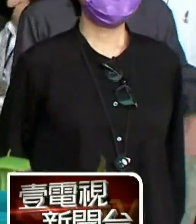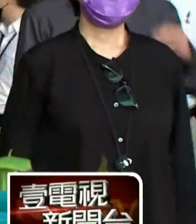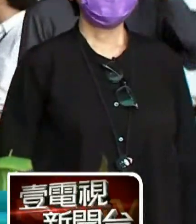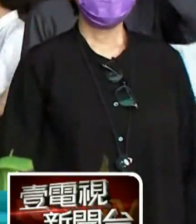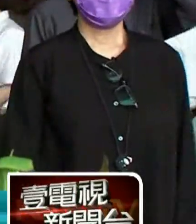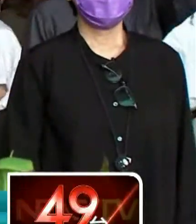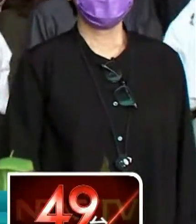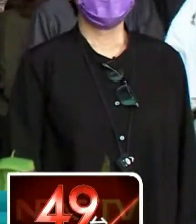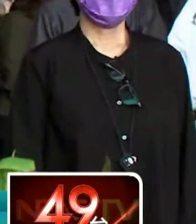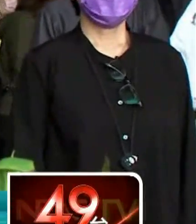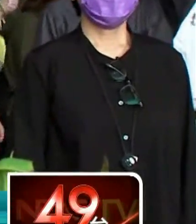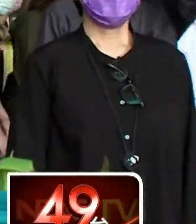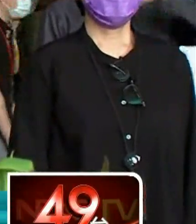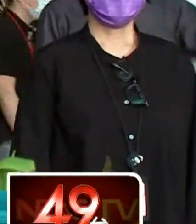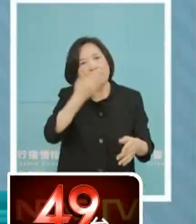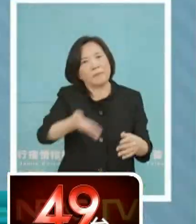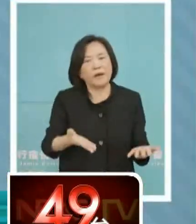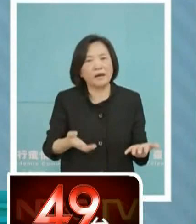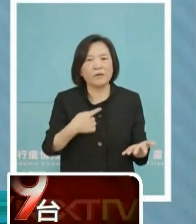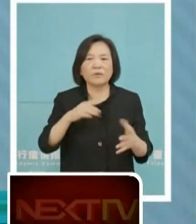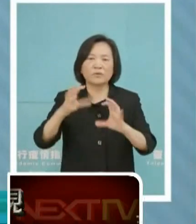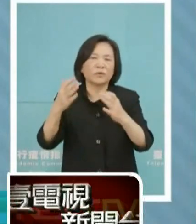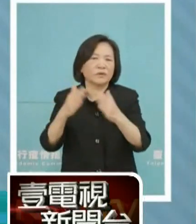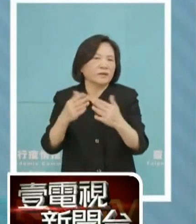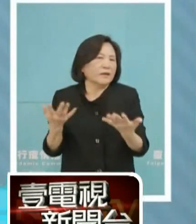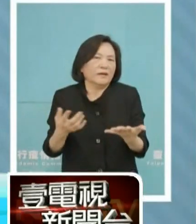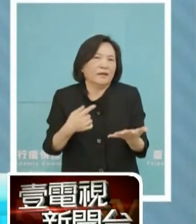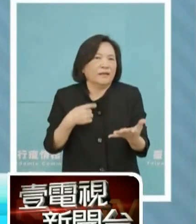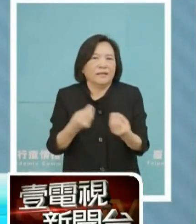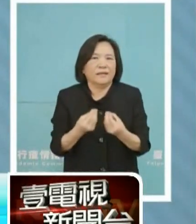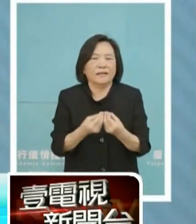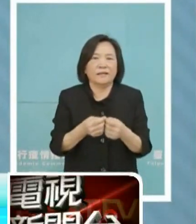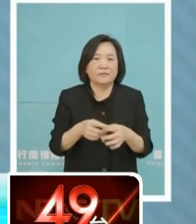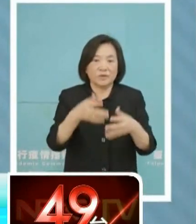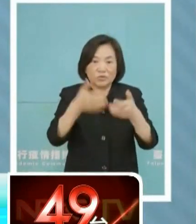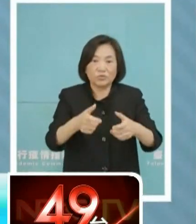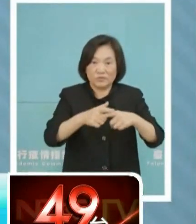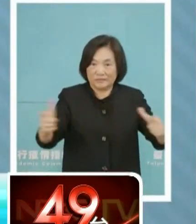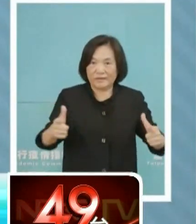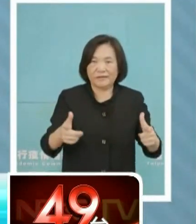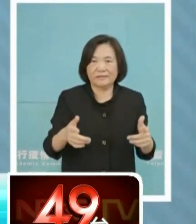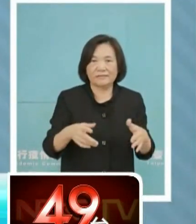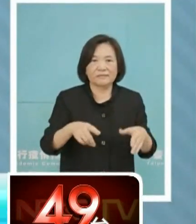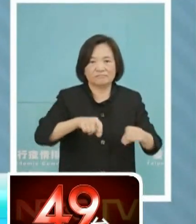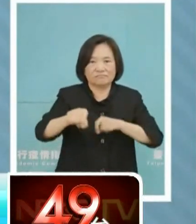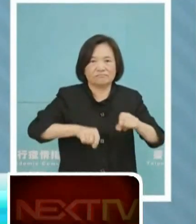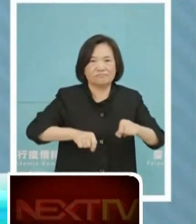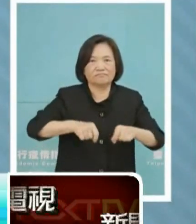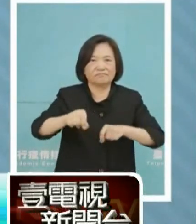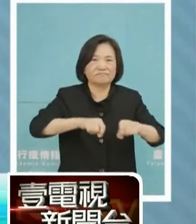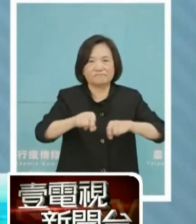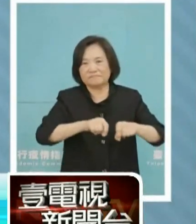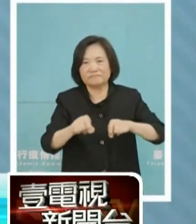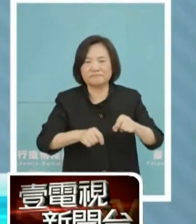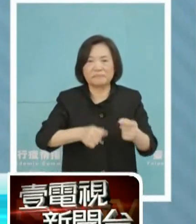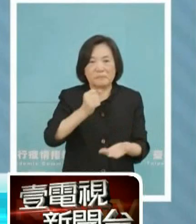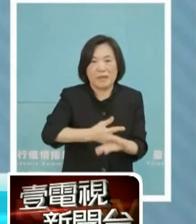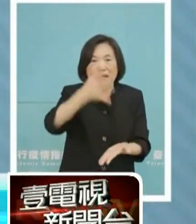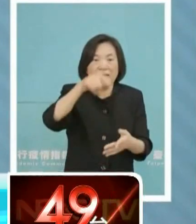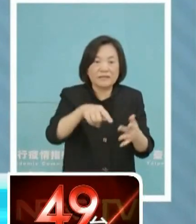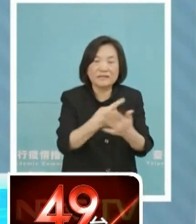却被他临时喊卡。 这是国家的问题。我们现在南北环6个土建标案，你知道，全